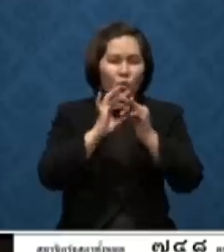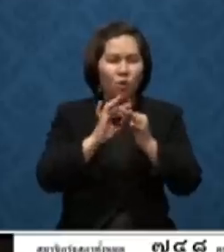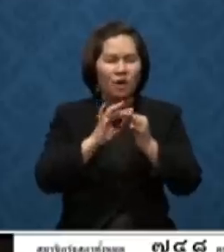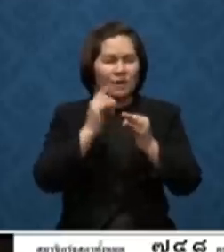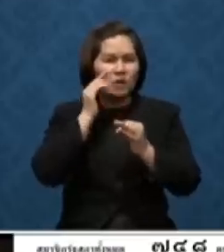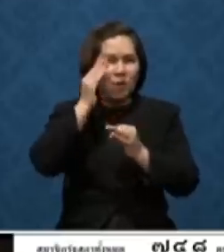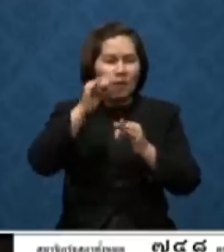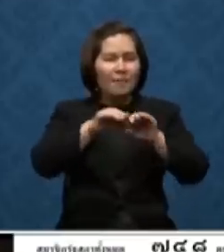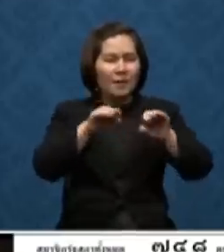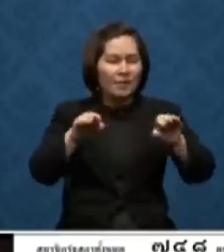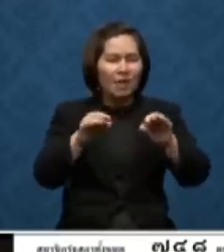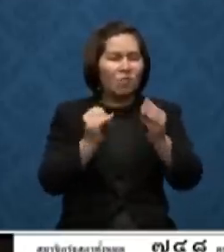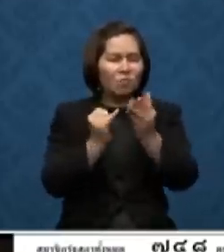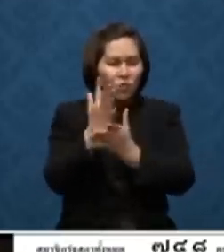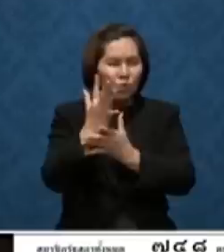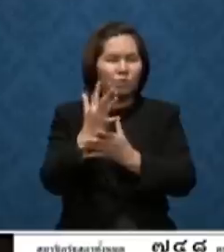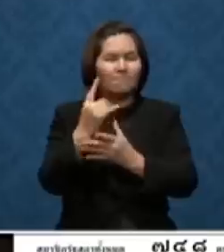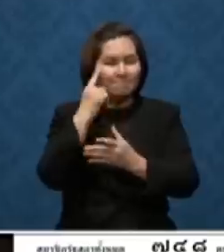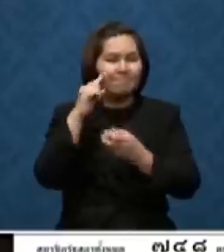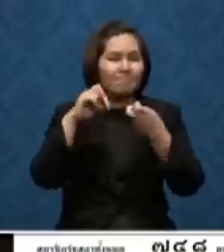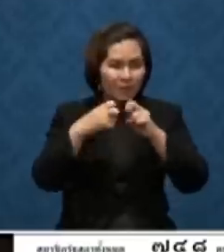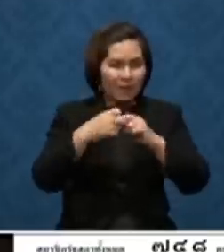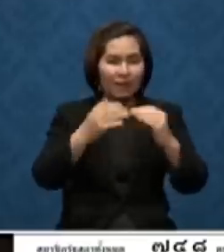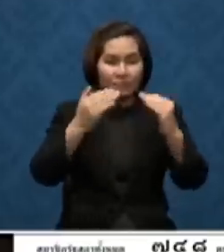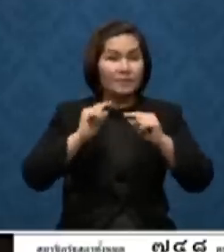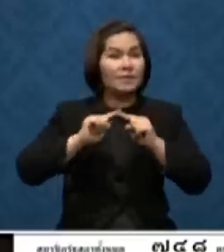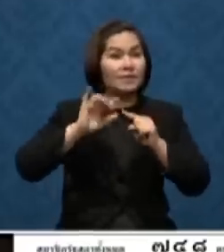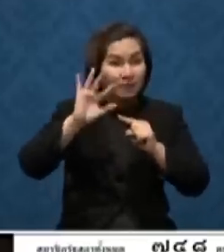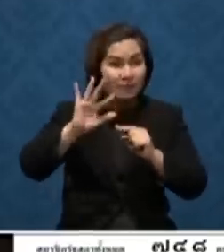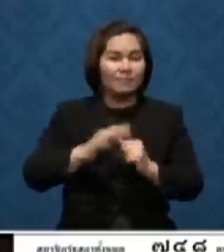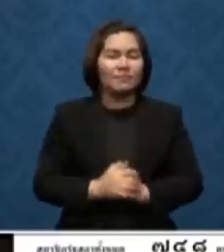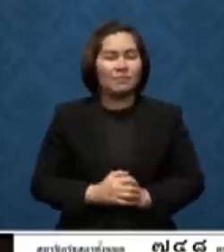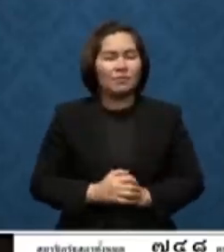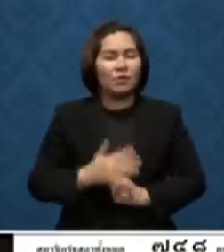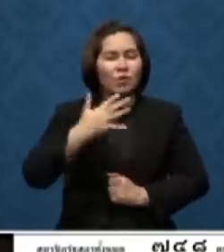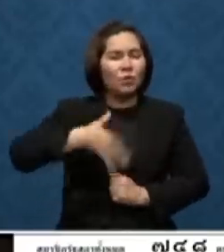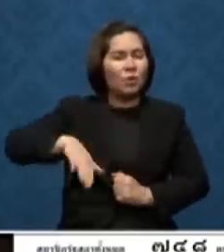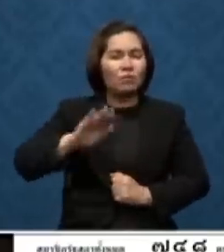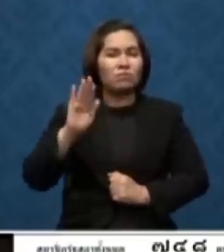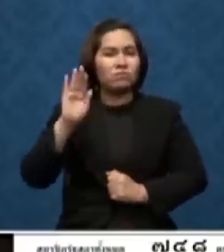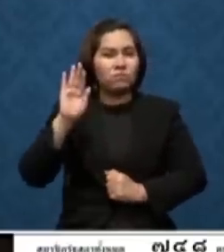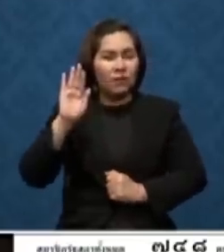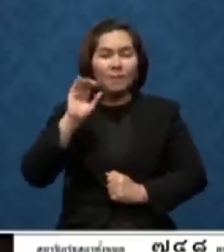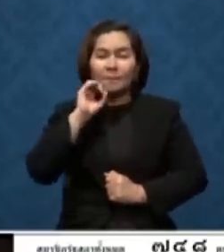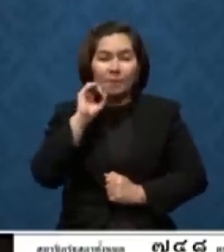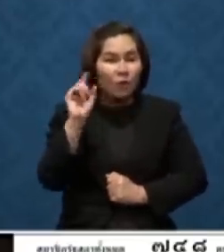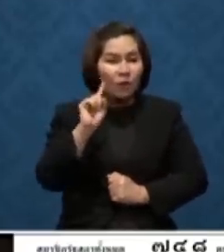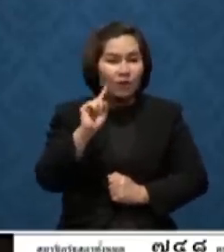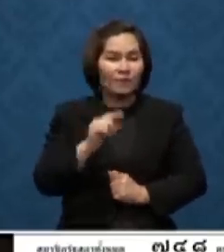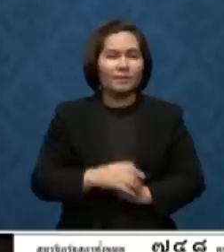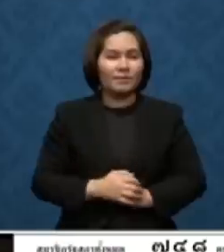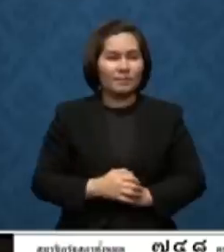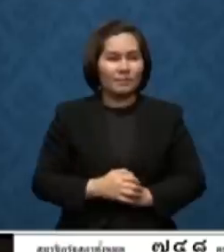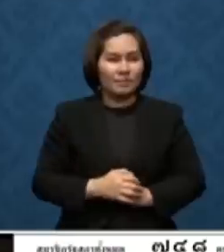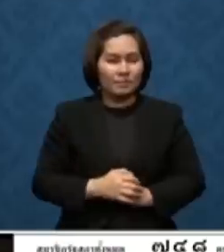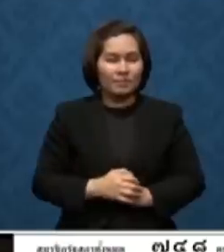ไม่ถูกต้องประเด็นที่ 5ครับท่านประธานครับพวกเราต่างปฏิญาณตนว่าจะรักษาไว้